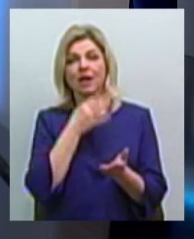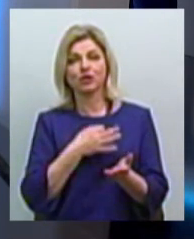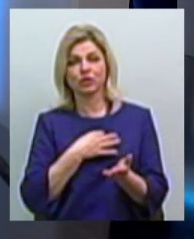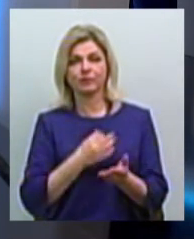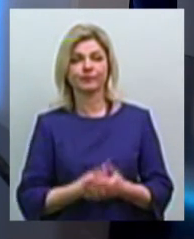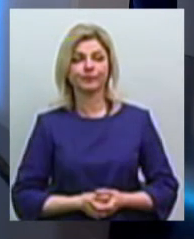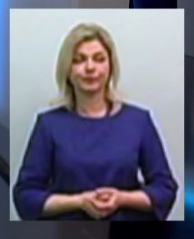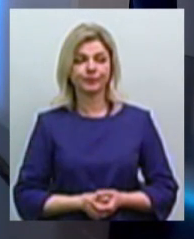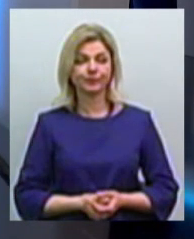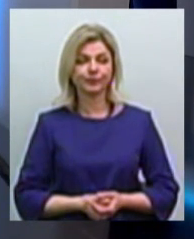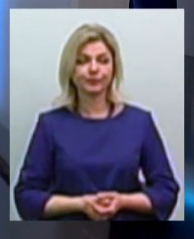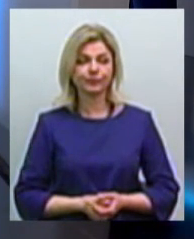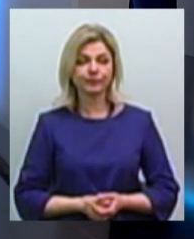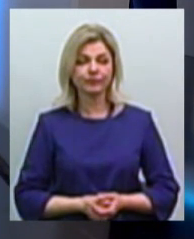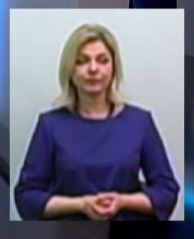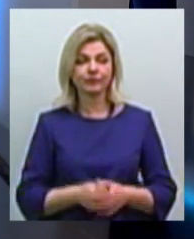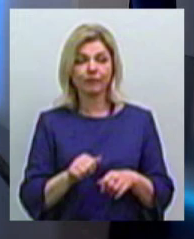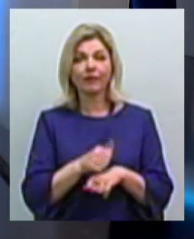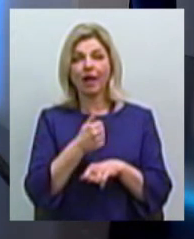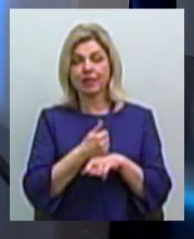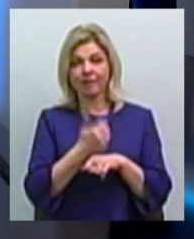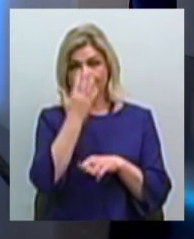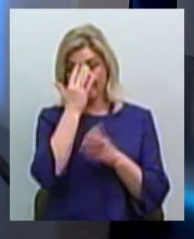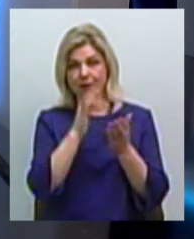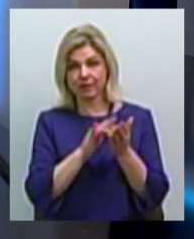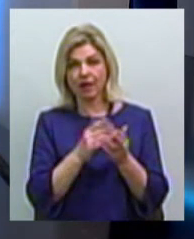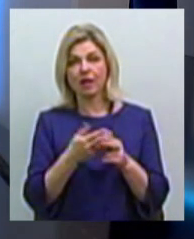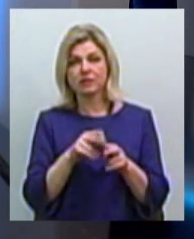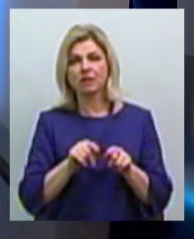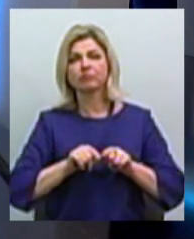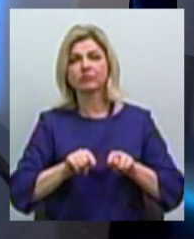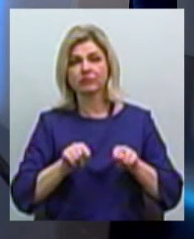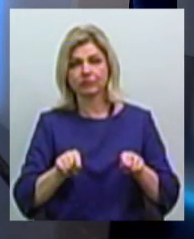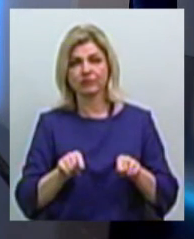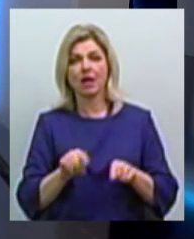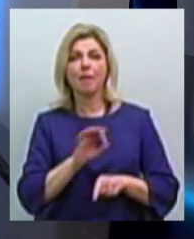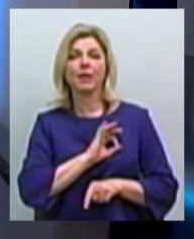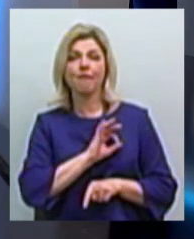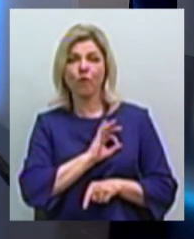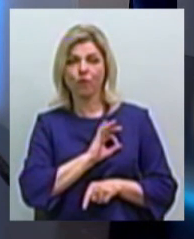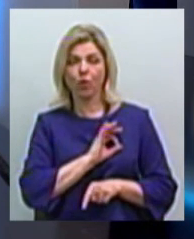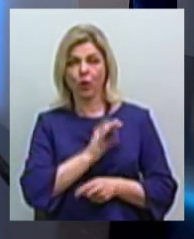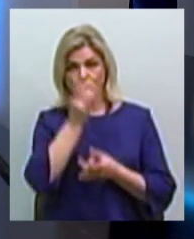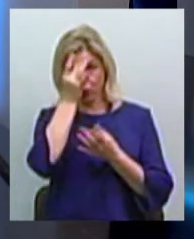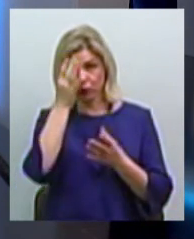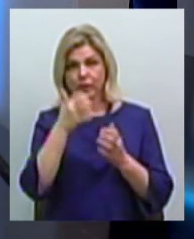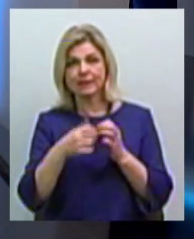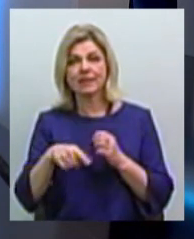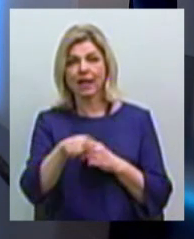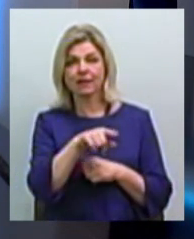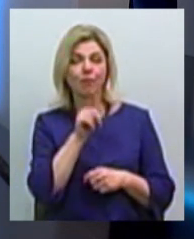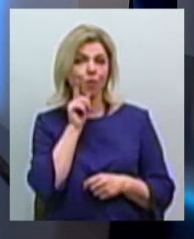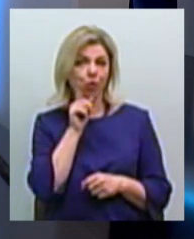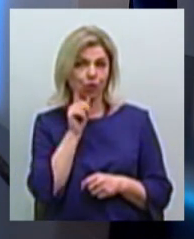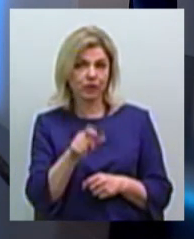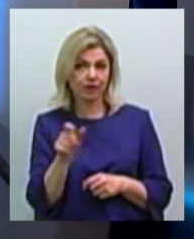ласка. Головною метою даного проєкту – це є саме популяризація правової культури серед молоді. Також це